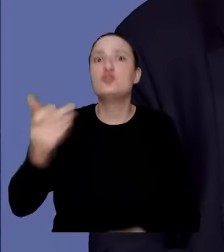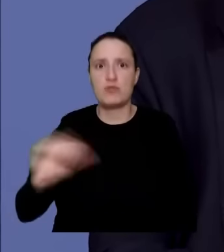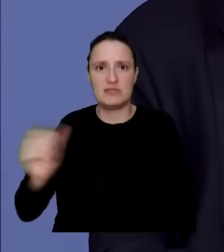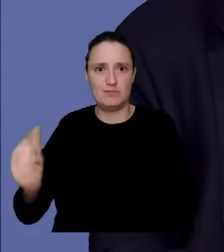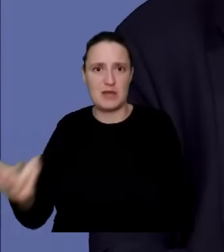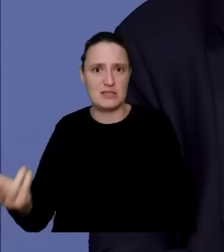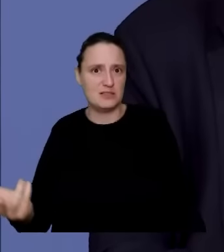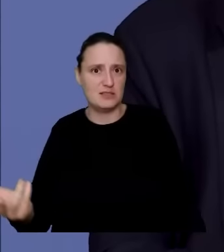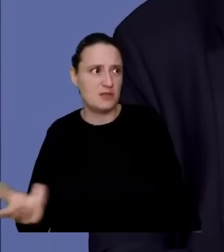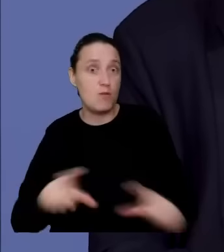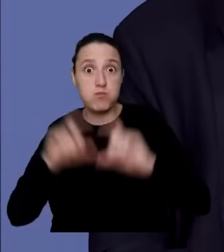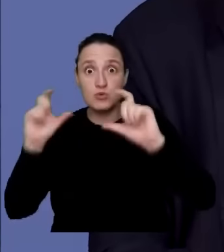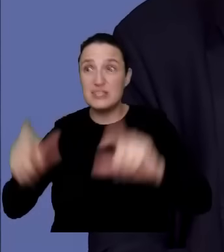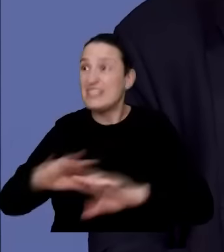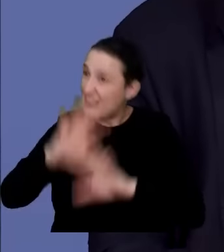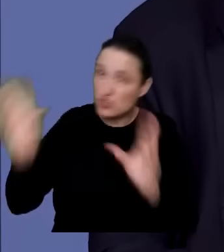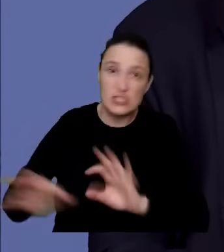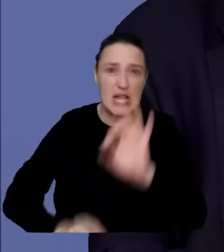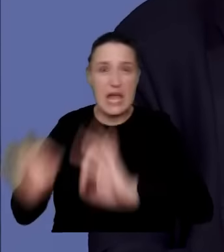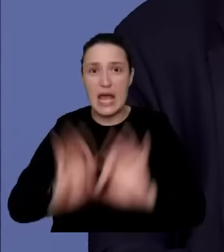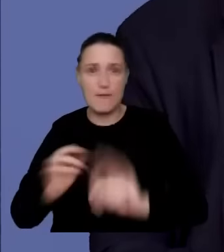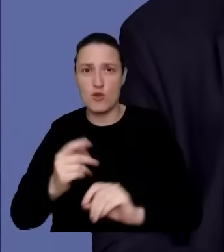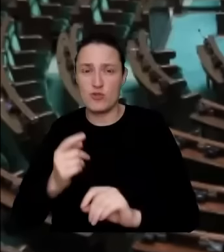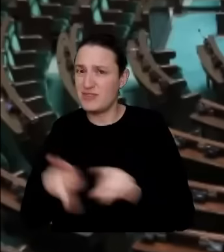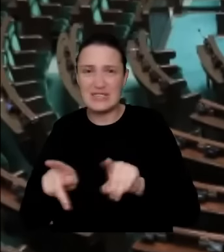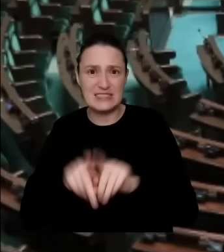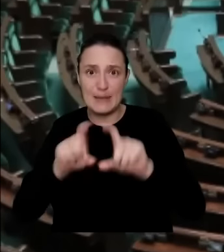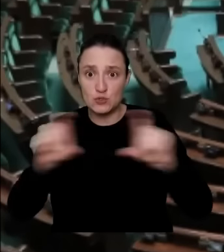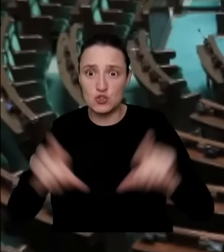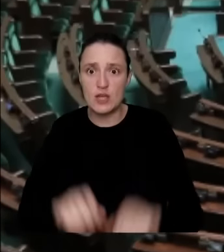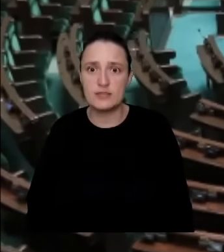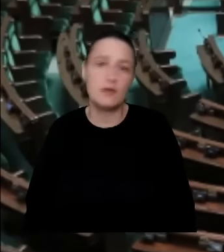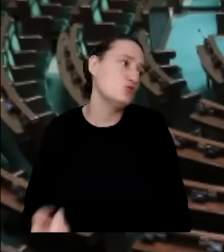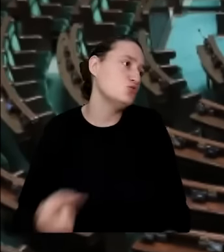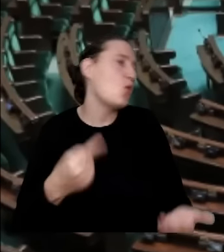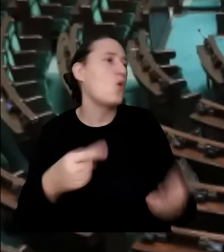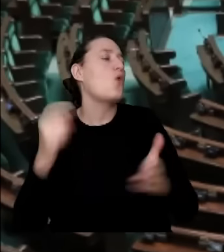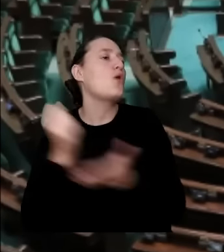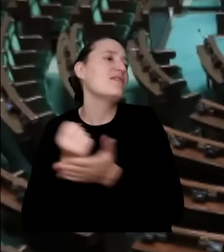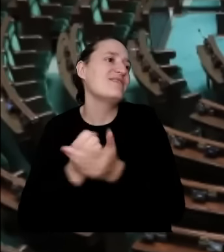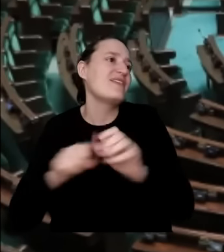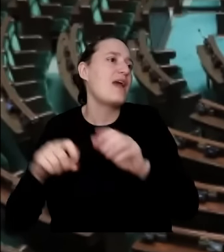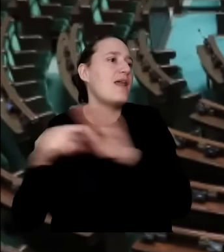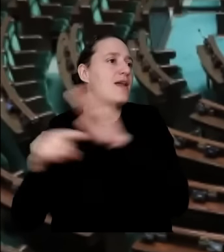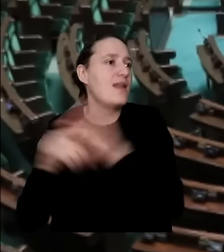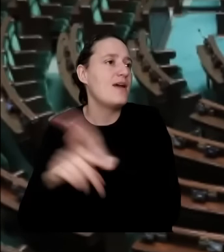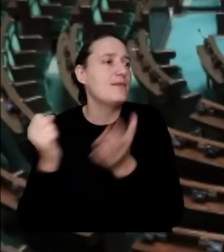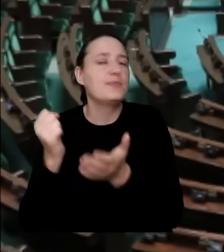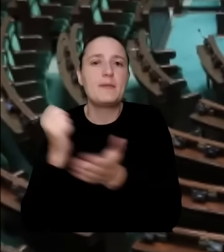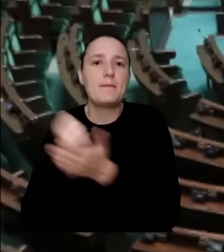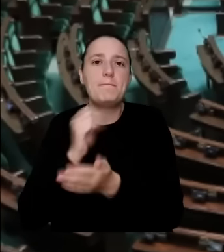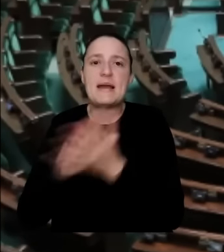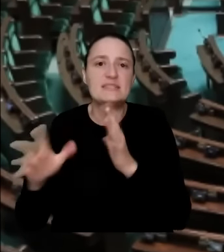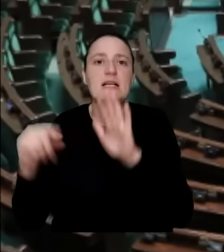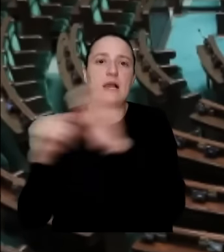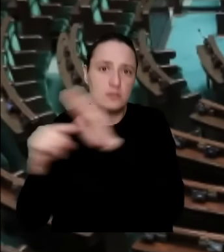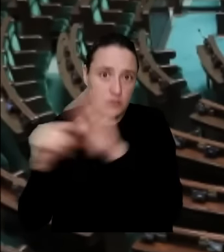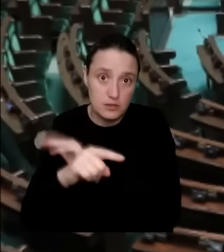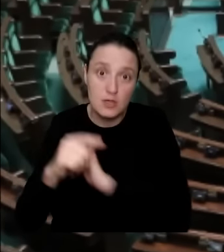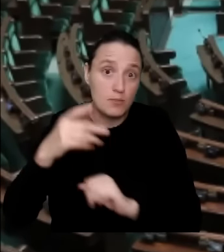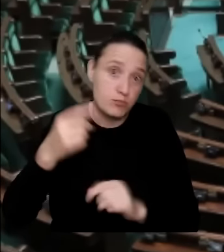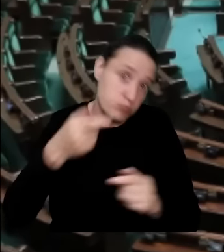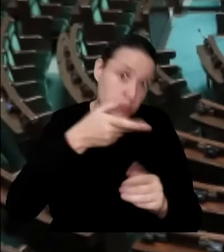budynki będą remontowane ja nie widzę wpuszczacie nielegalnych migrantów na pewno będą przychodzili do pracy Pytanie czy będą kradli czy pracowali ale